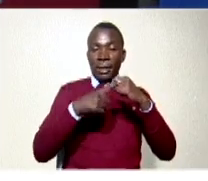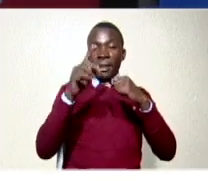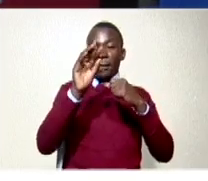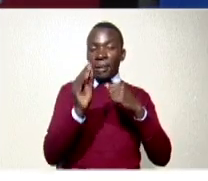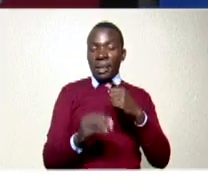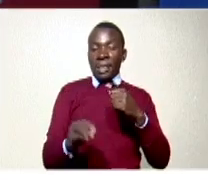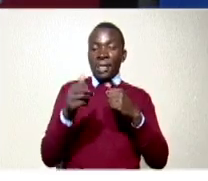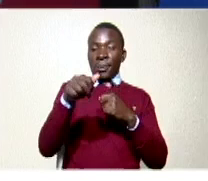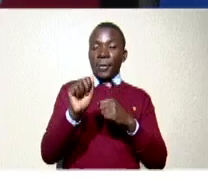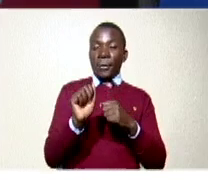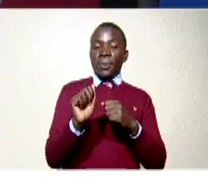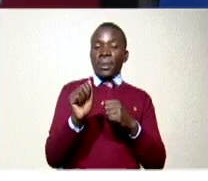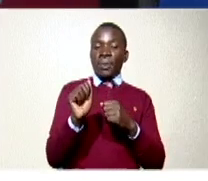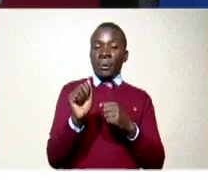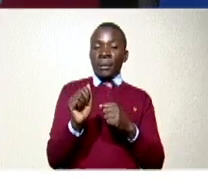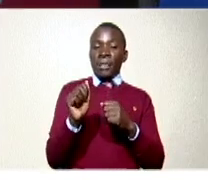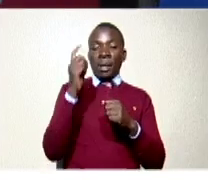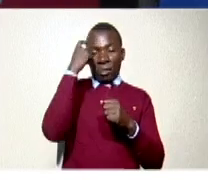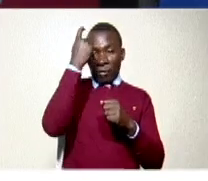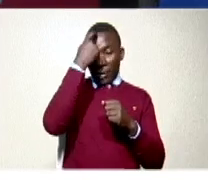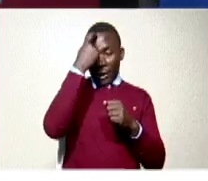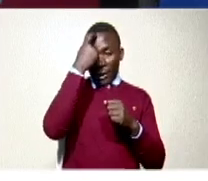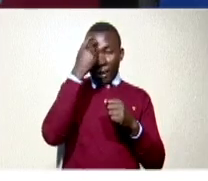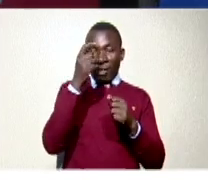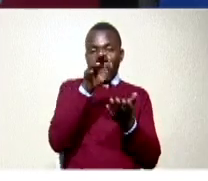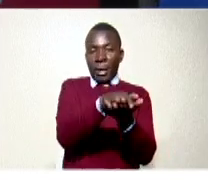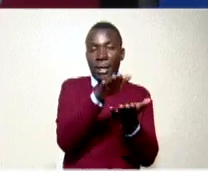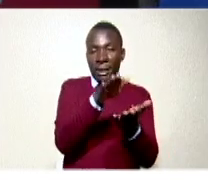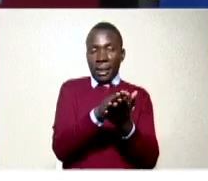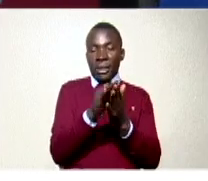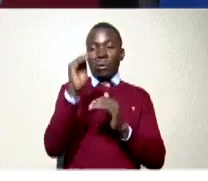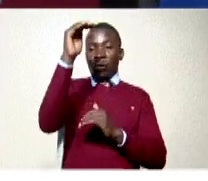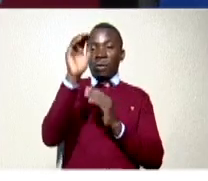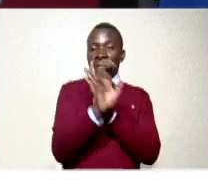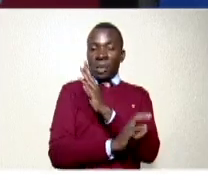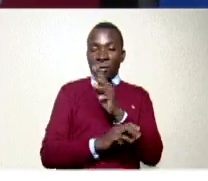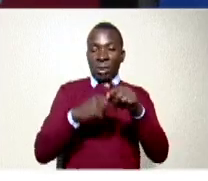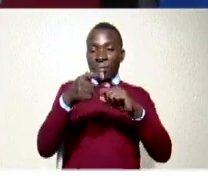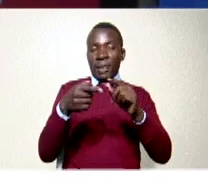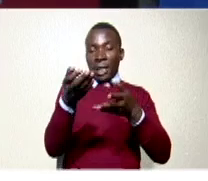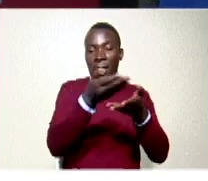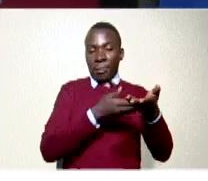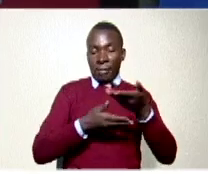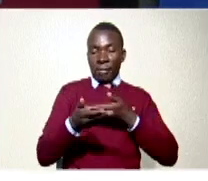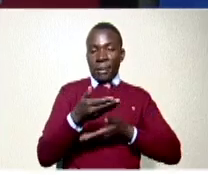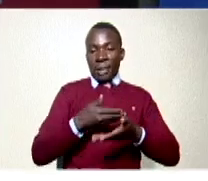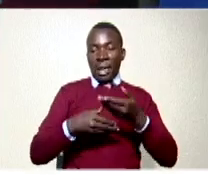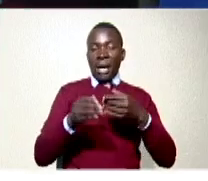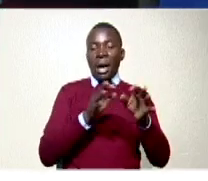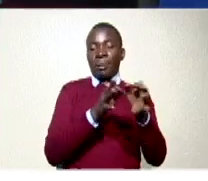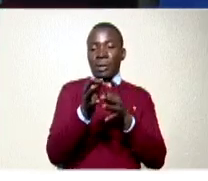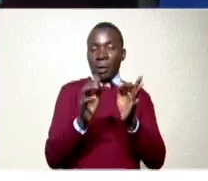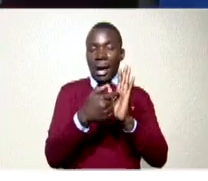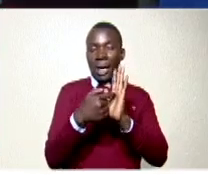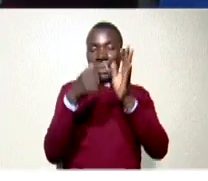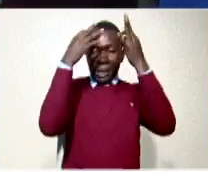rw'8.76%. Ibi nabyo guverineri wa Banki Nkuru y'Igihugu arabigarukaho ariko anagaragaza ingamba